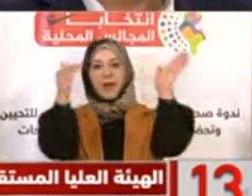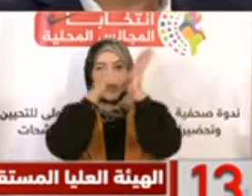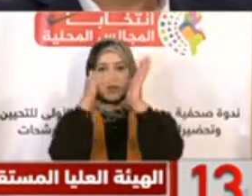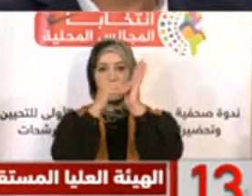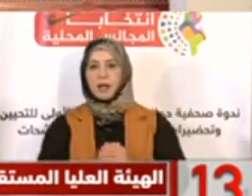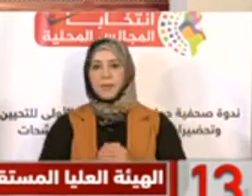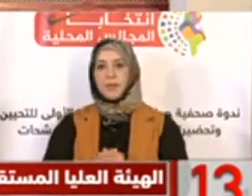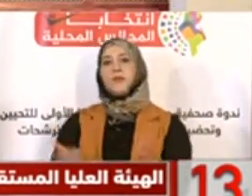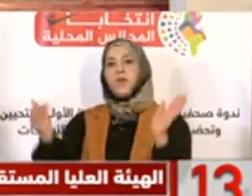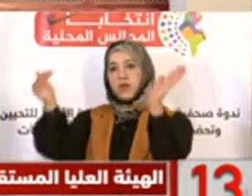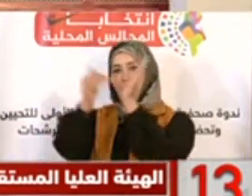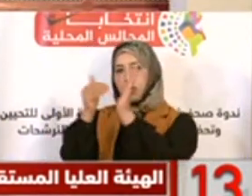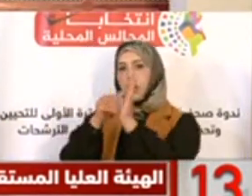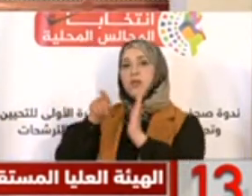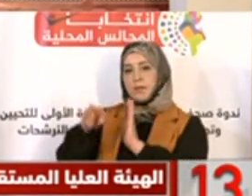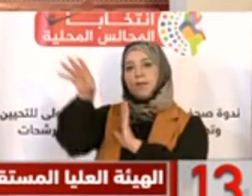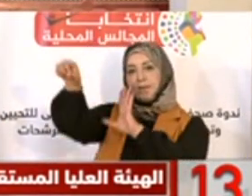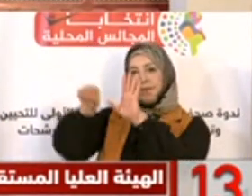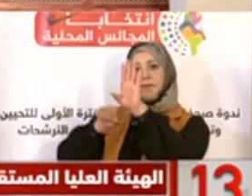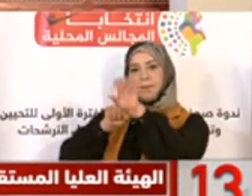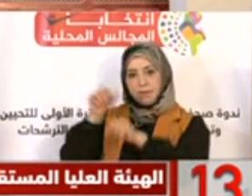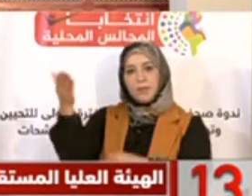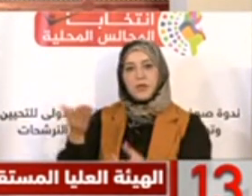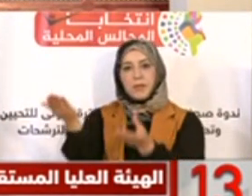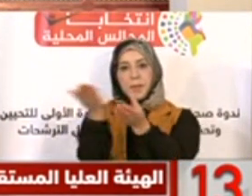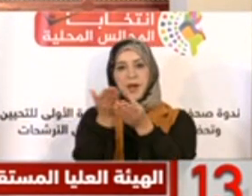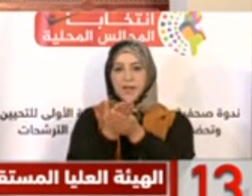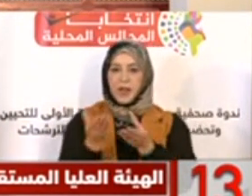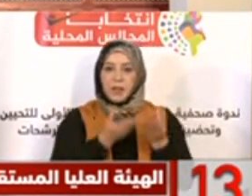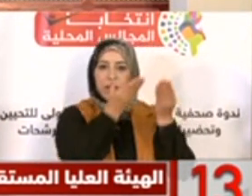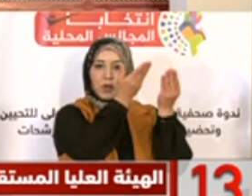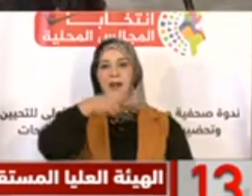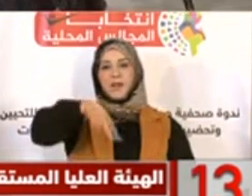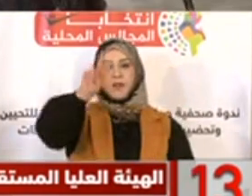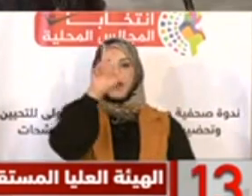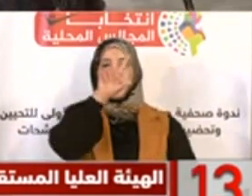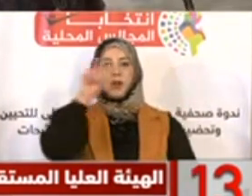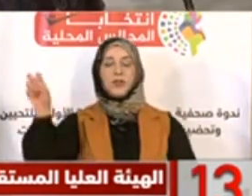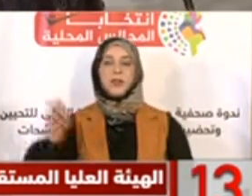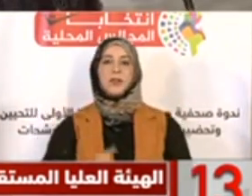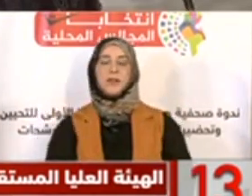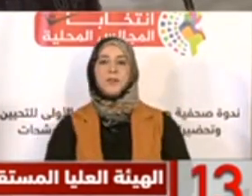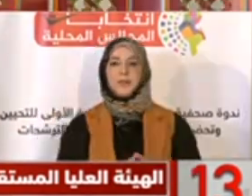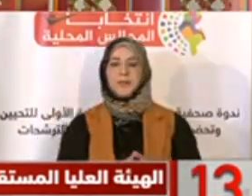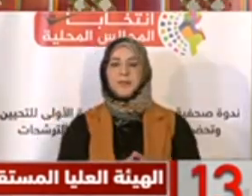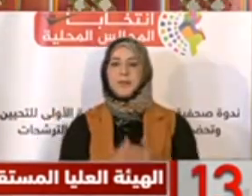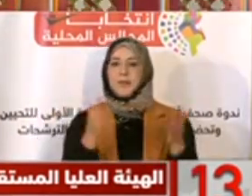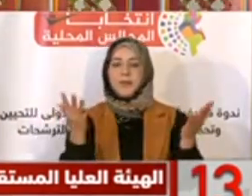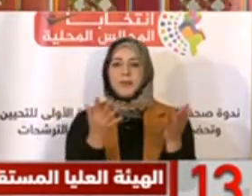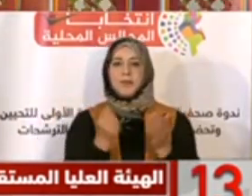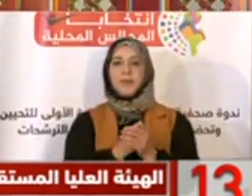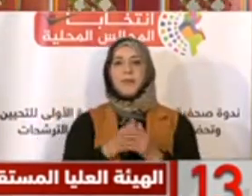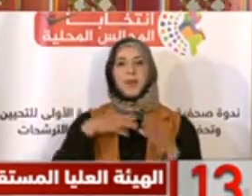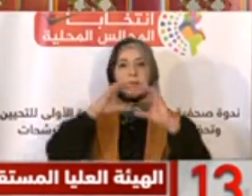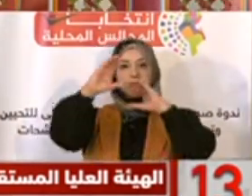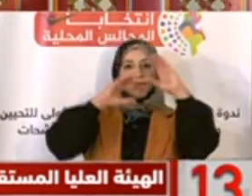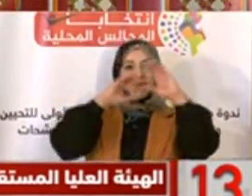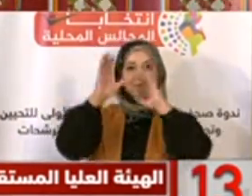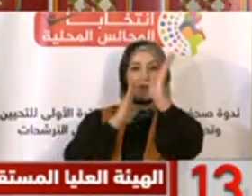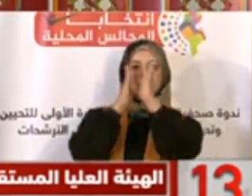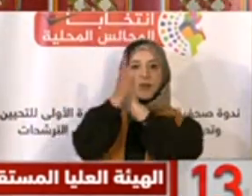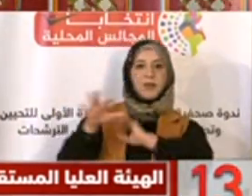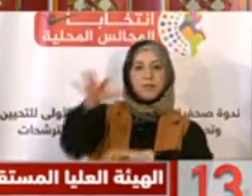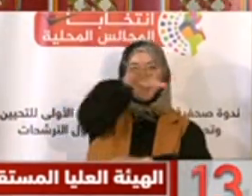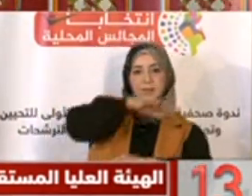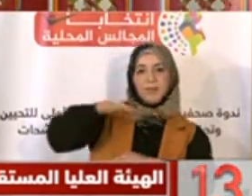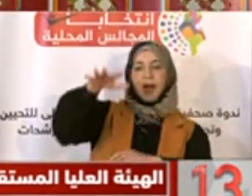الانتخابات، معربا عن جاهزية الهيئة لتنظيم موعدها الانتخابي بوضع الإمكانيات كلها